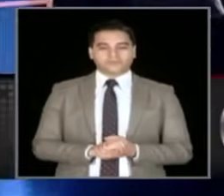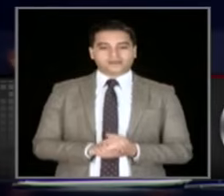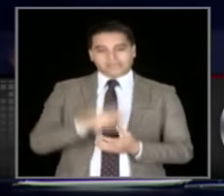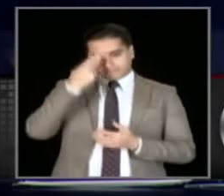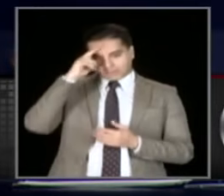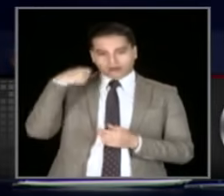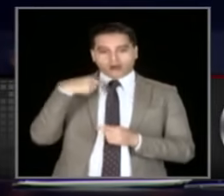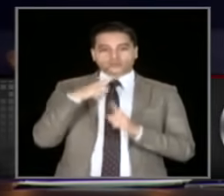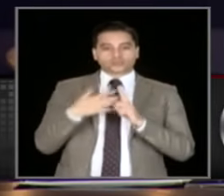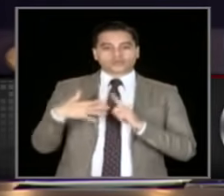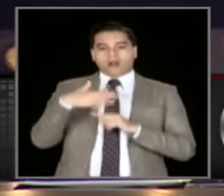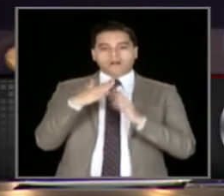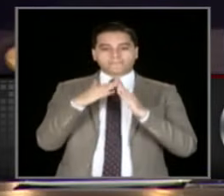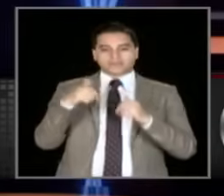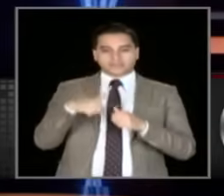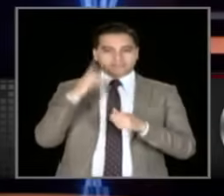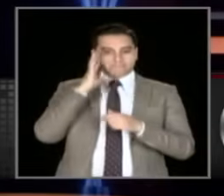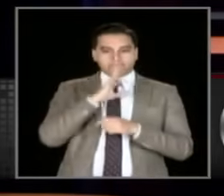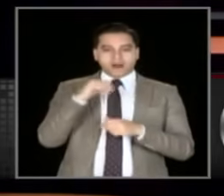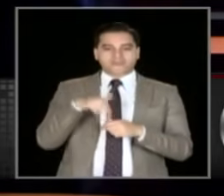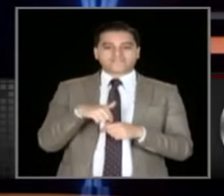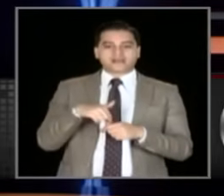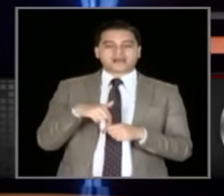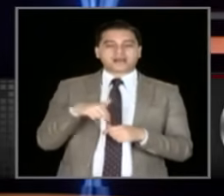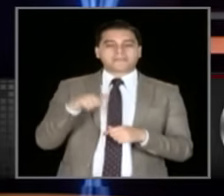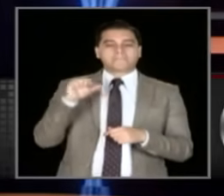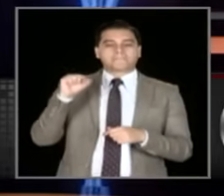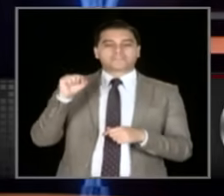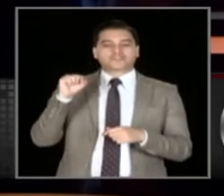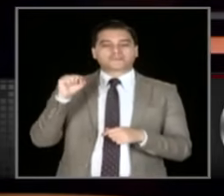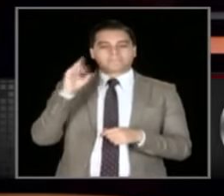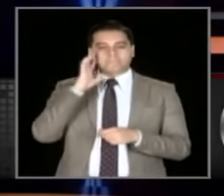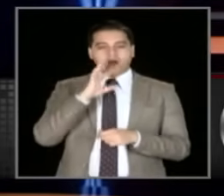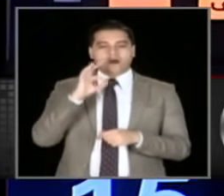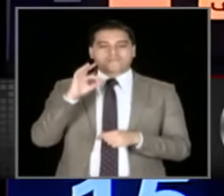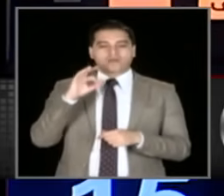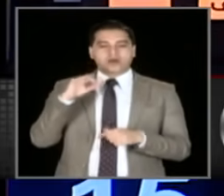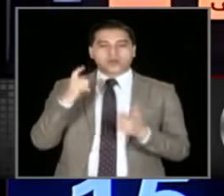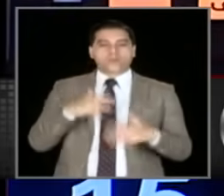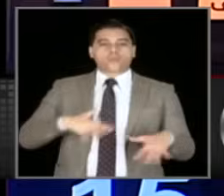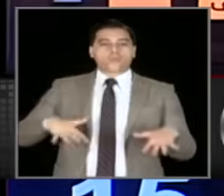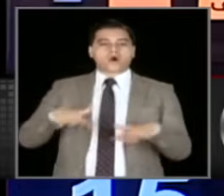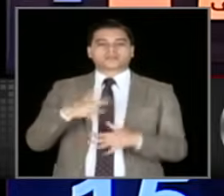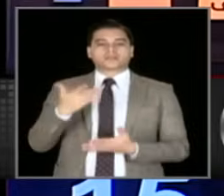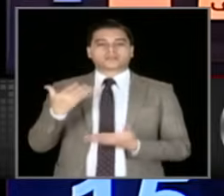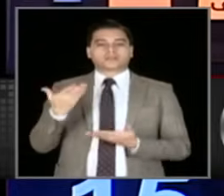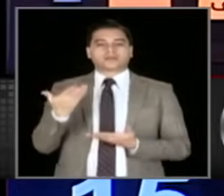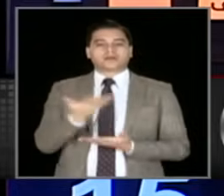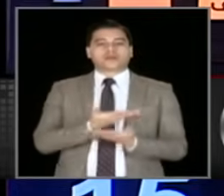في عهد أي رئيس وزراء مصري تم حل الحزب الوطني الديمقراطي؟